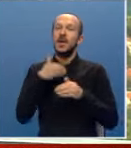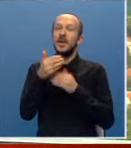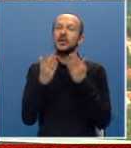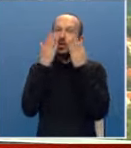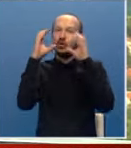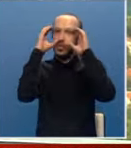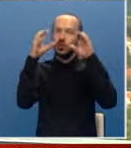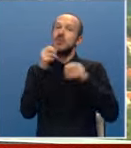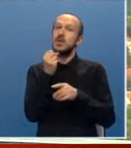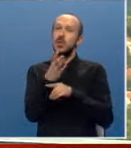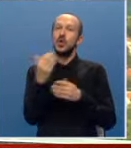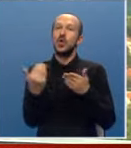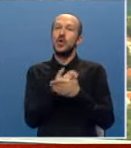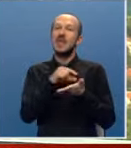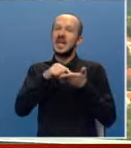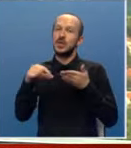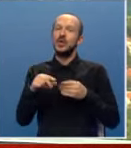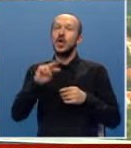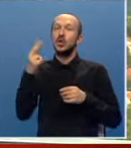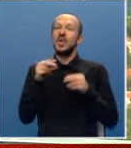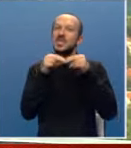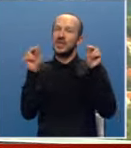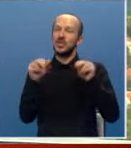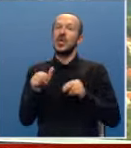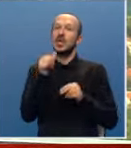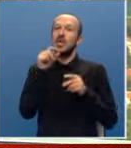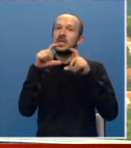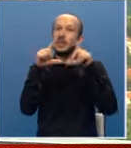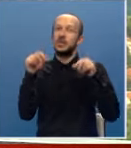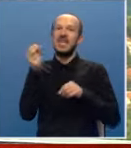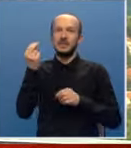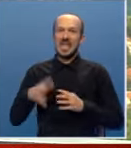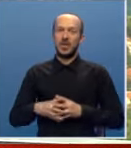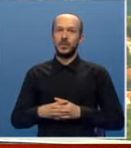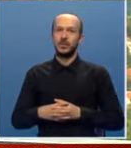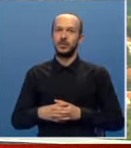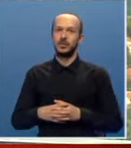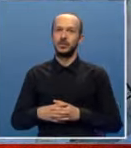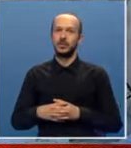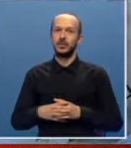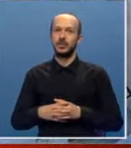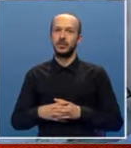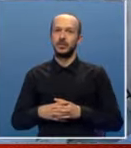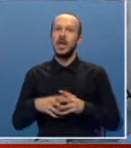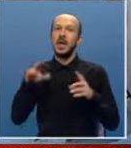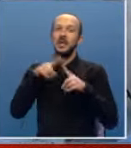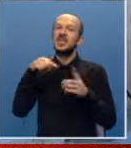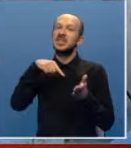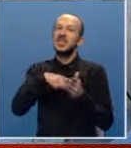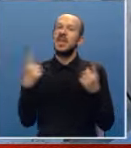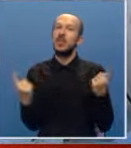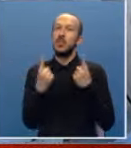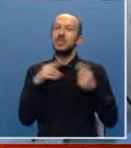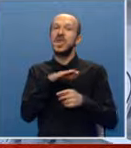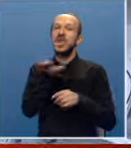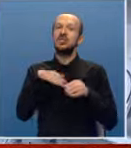čitalačkom publikom i brojni novi naslovi drugih izdavača i institucija iz Srpske. Epitet centralne promocije